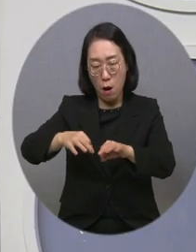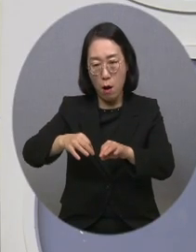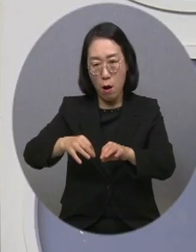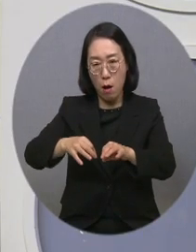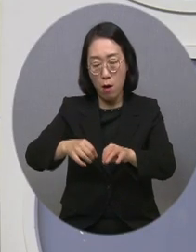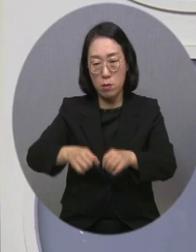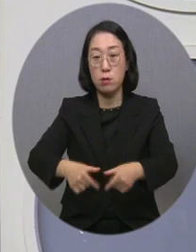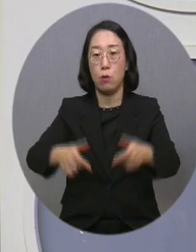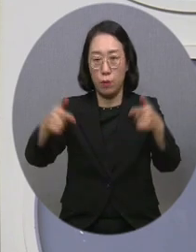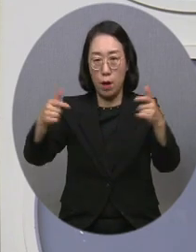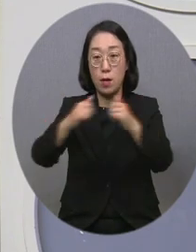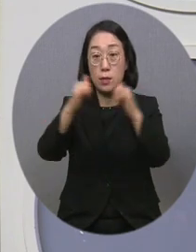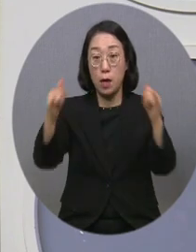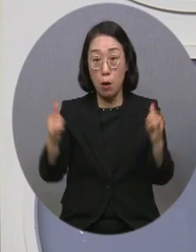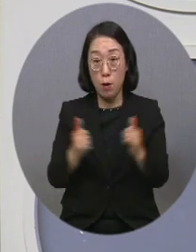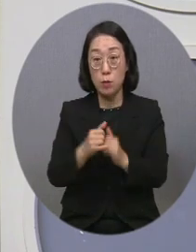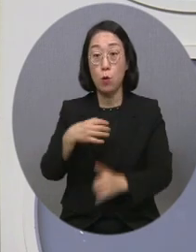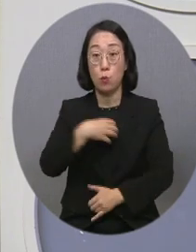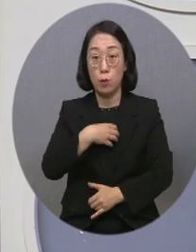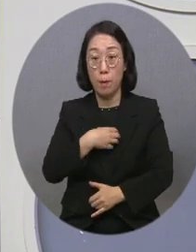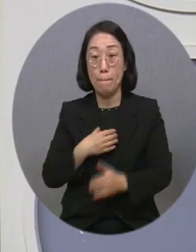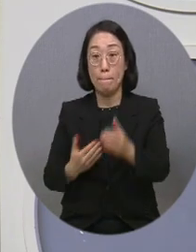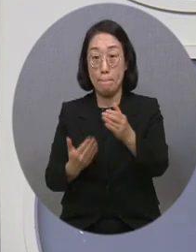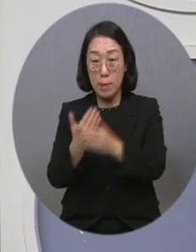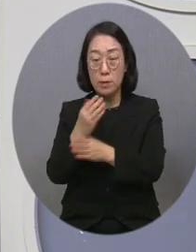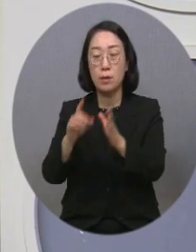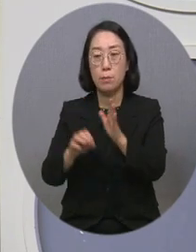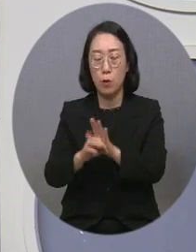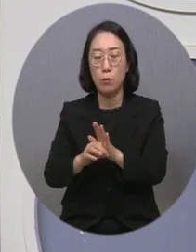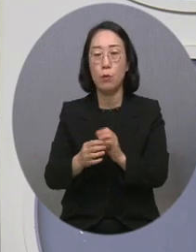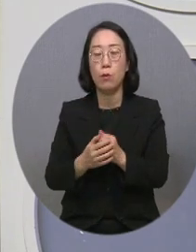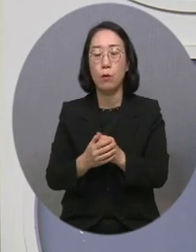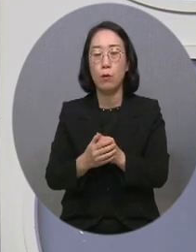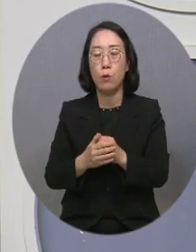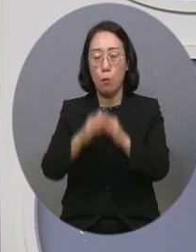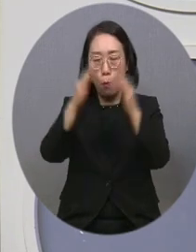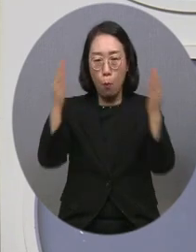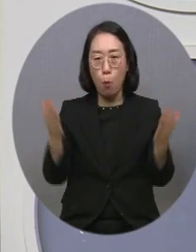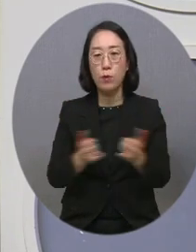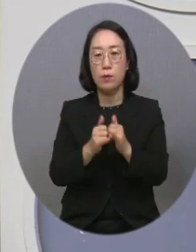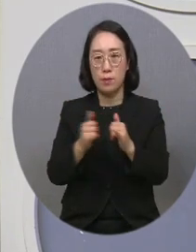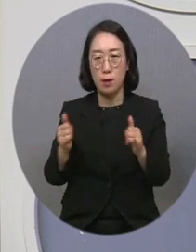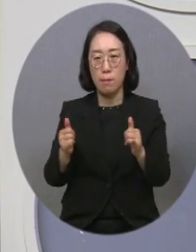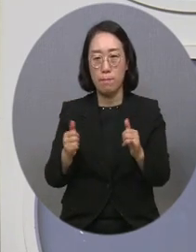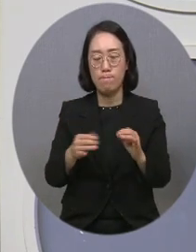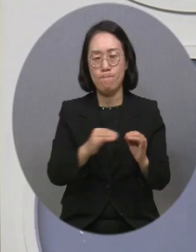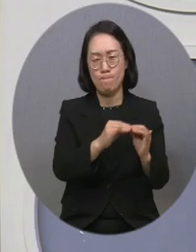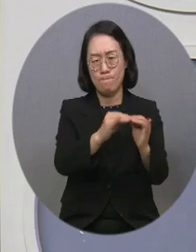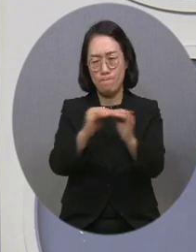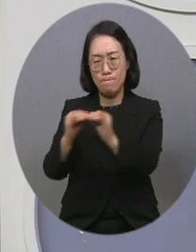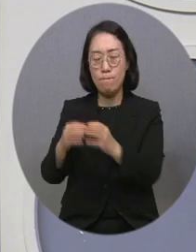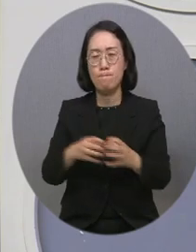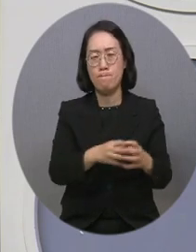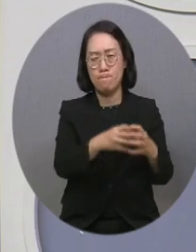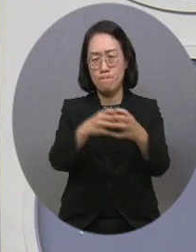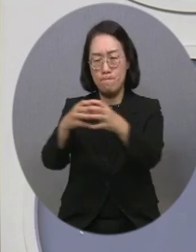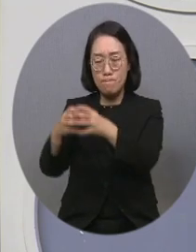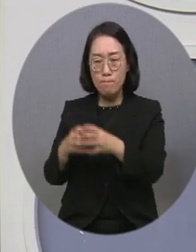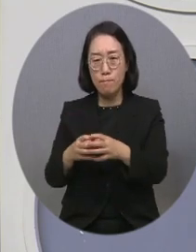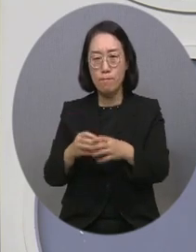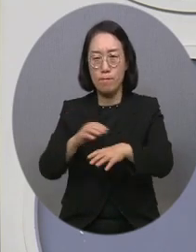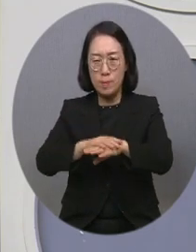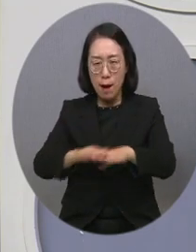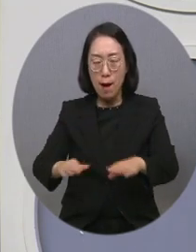사회적인 위기가 발생했을 때는 우리 국민들이 모두가 그 하나가 되어서 그런 위기를 극복해